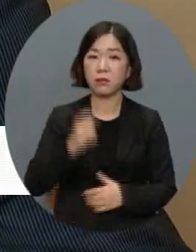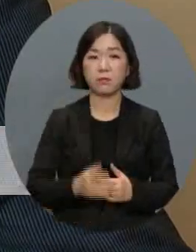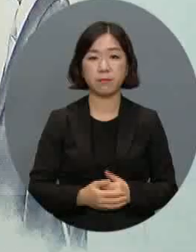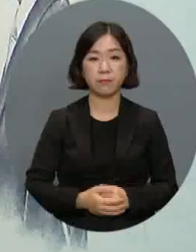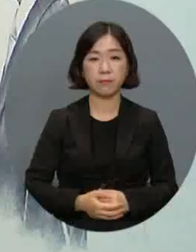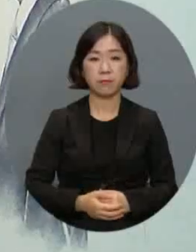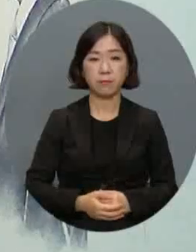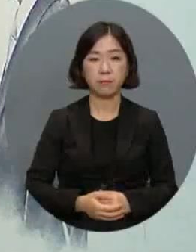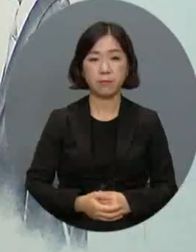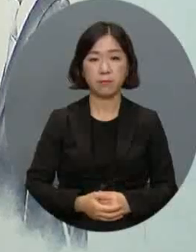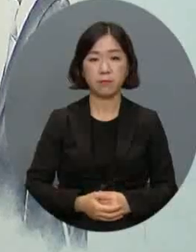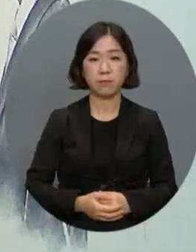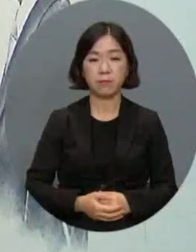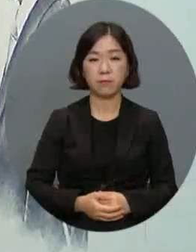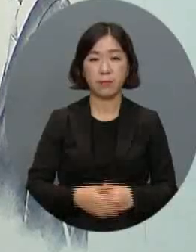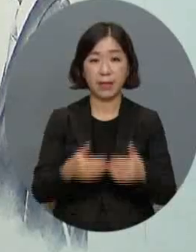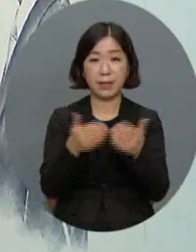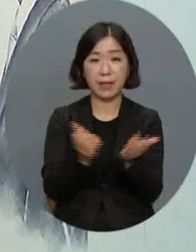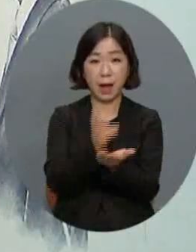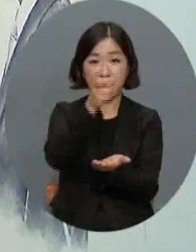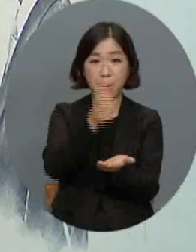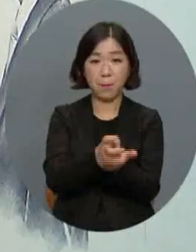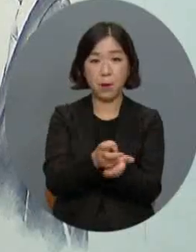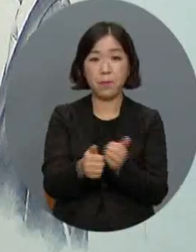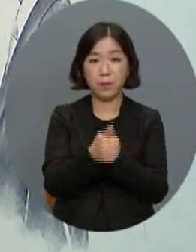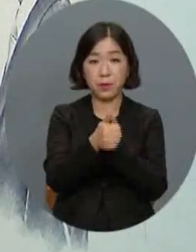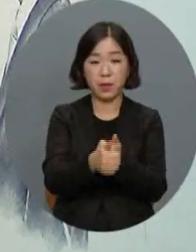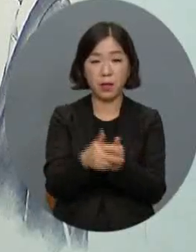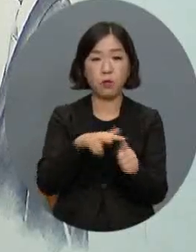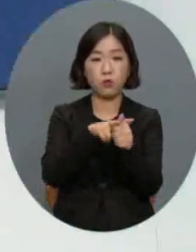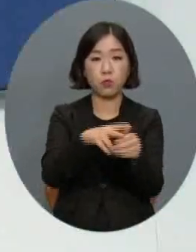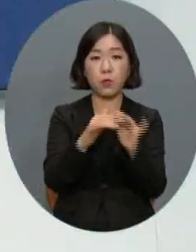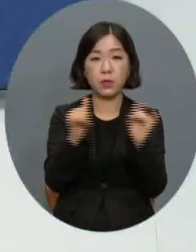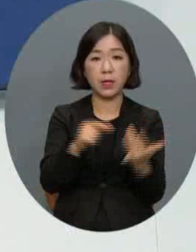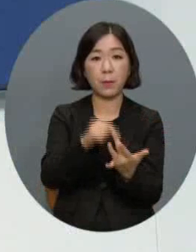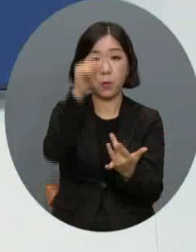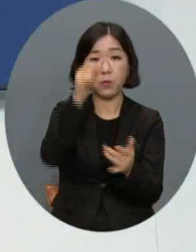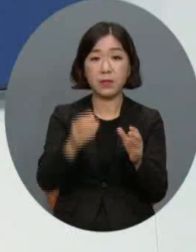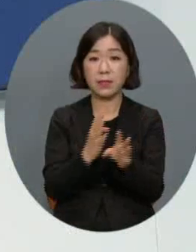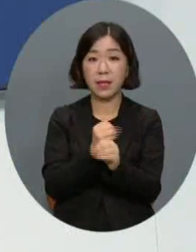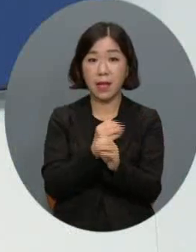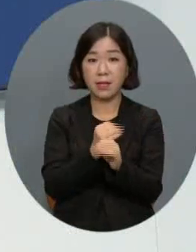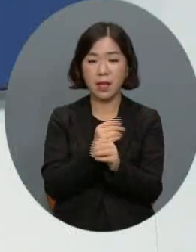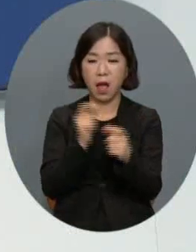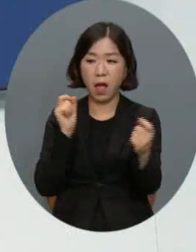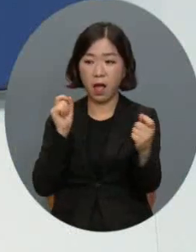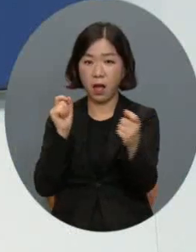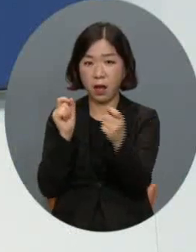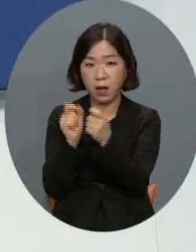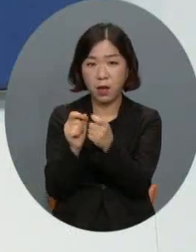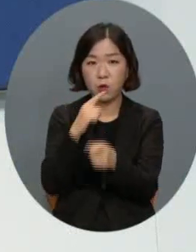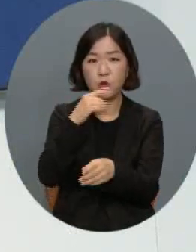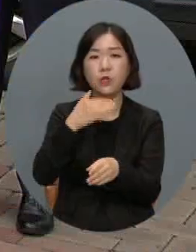듭니다. 당은 당규에 명시한 후보의 선출 시점이 점점